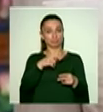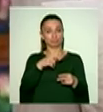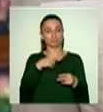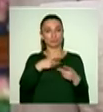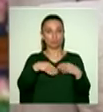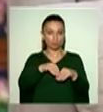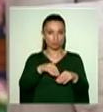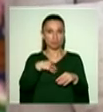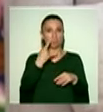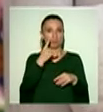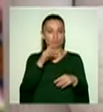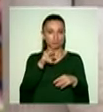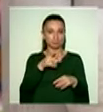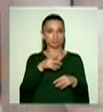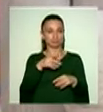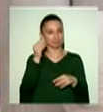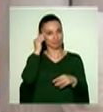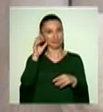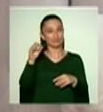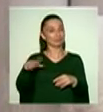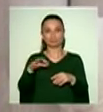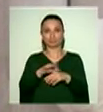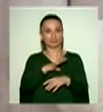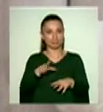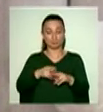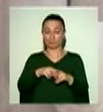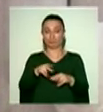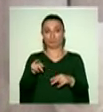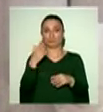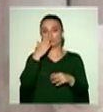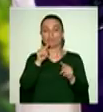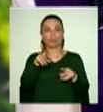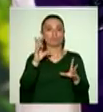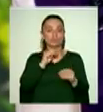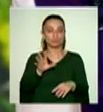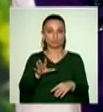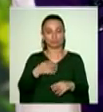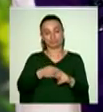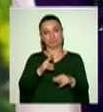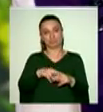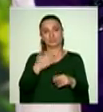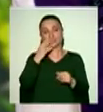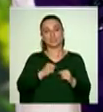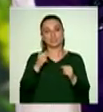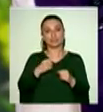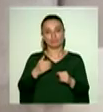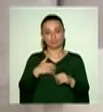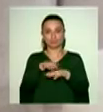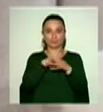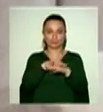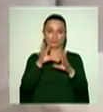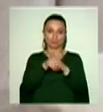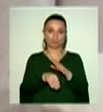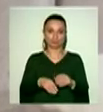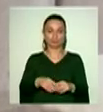ოჯახი შეგვექმნა, ბავშვი უნდა ყოლოდა. რის შემდეგაც ფიქრობ სწავლას ვერ შევძლებდი. მე კი უნდა მესწავლა